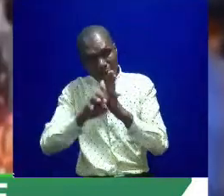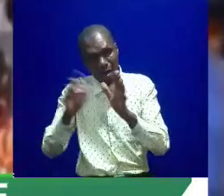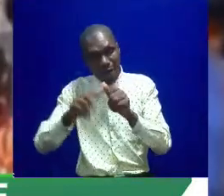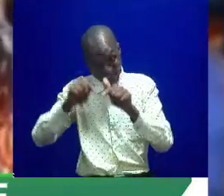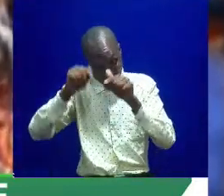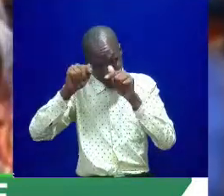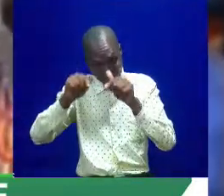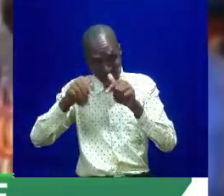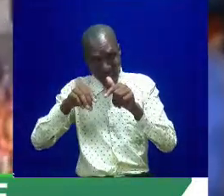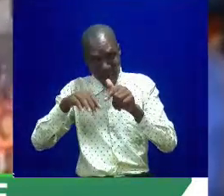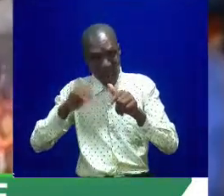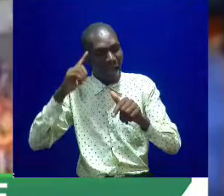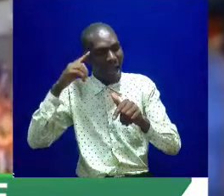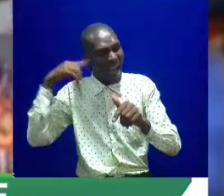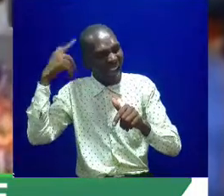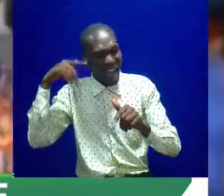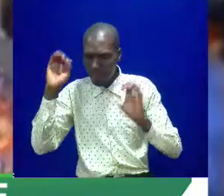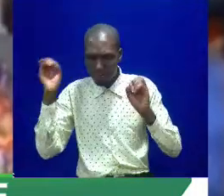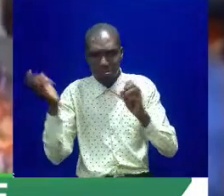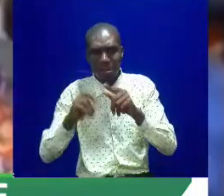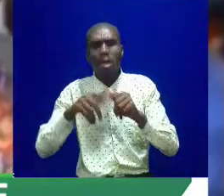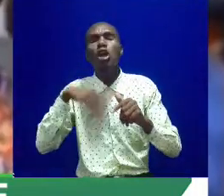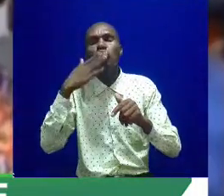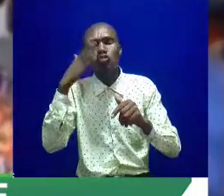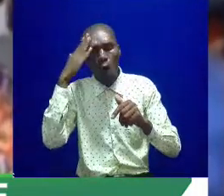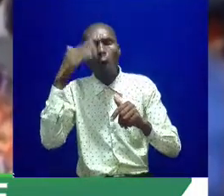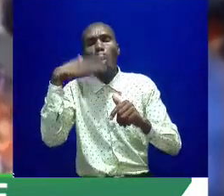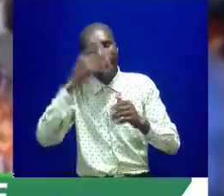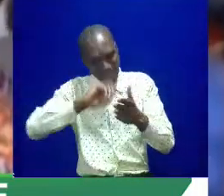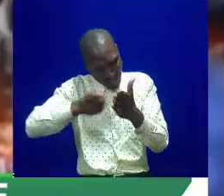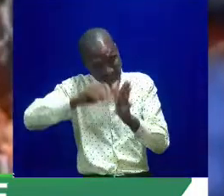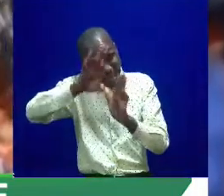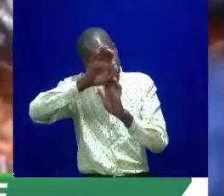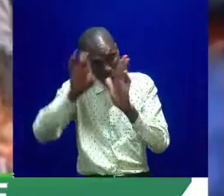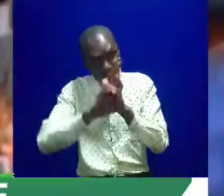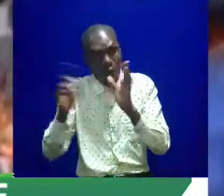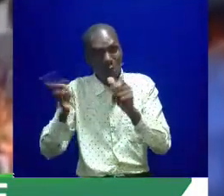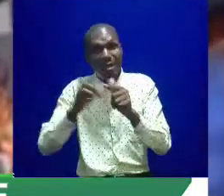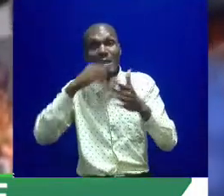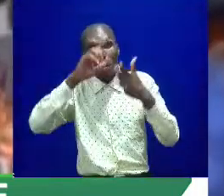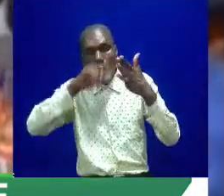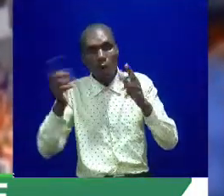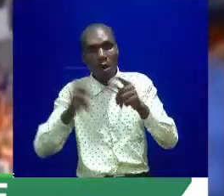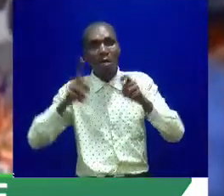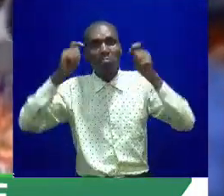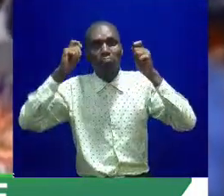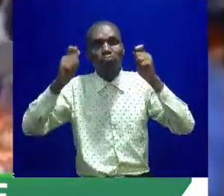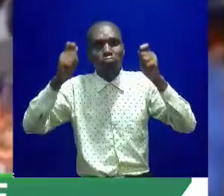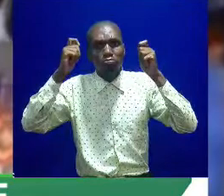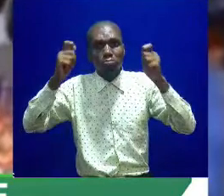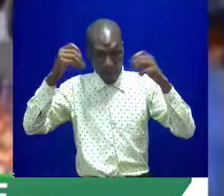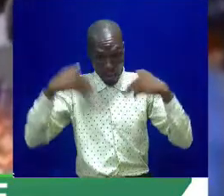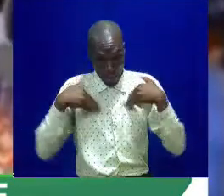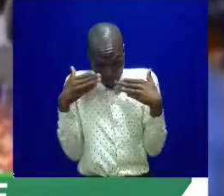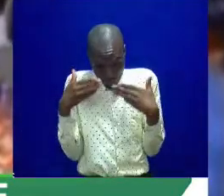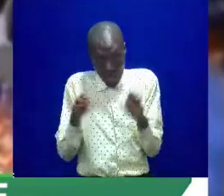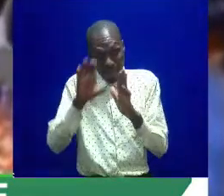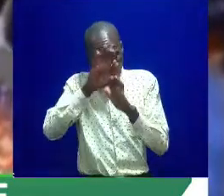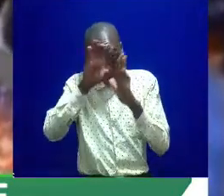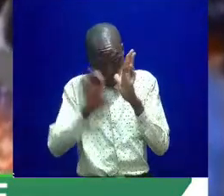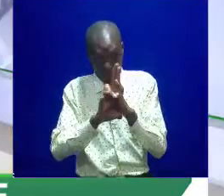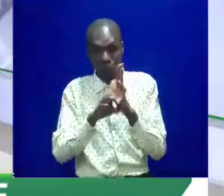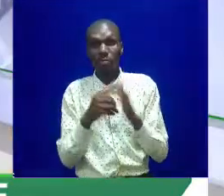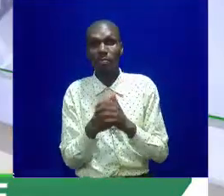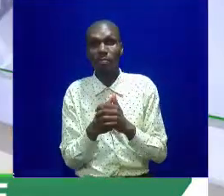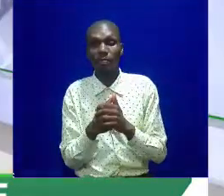na uwazimu. Wanajua kwa nini waliandika katiba na wakasema maandamano iwekwe katika